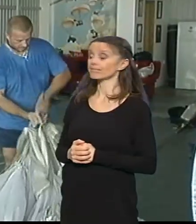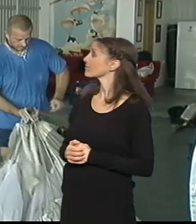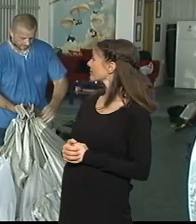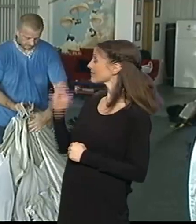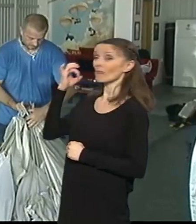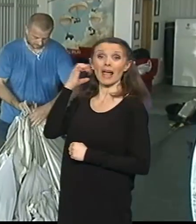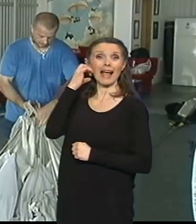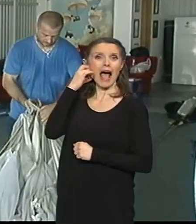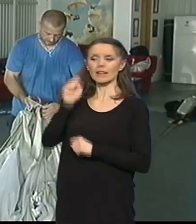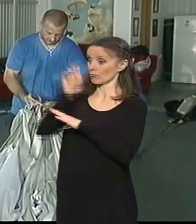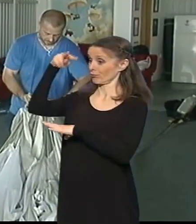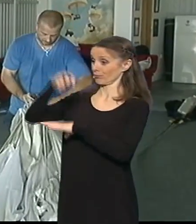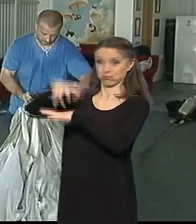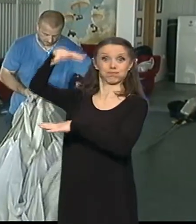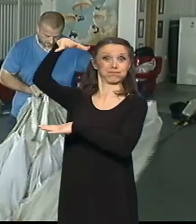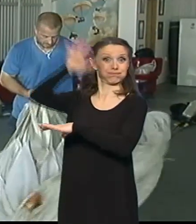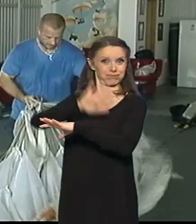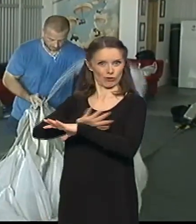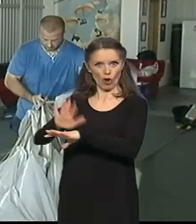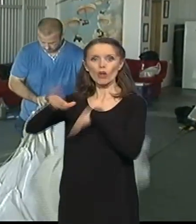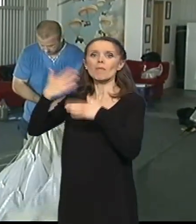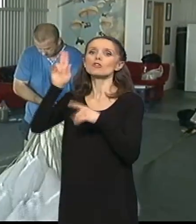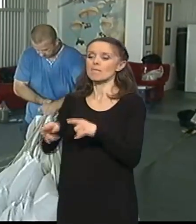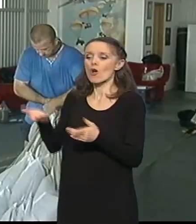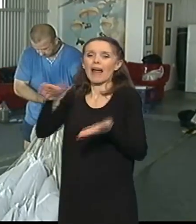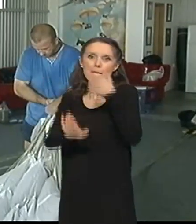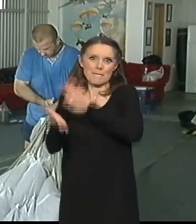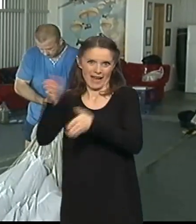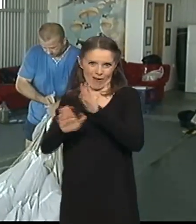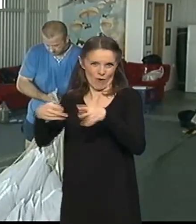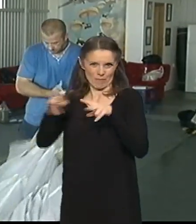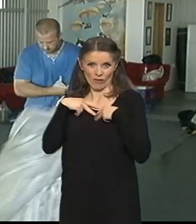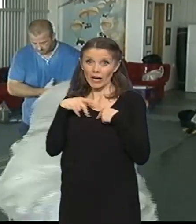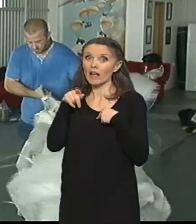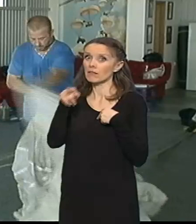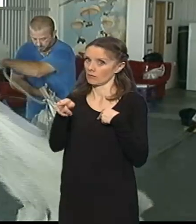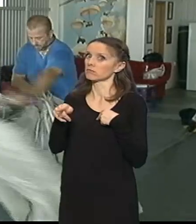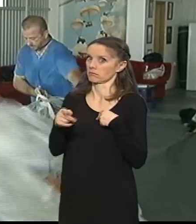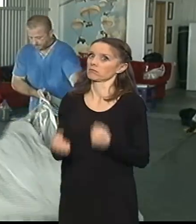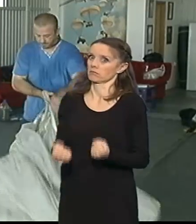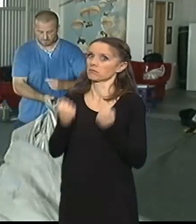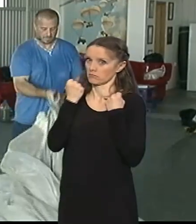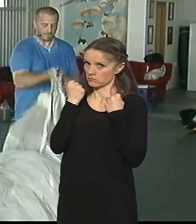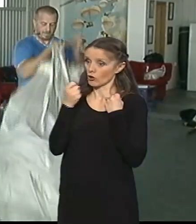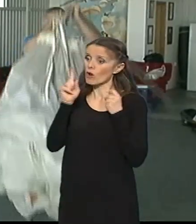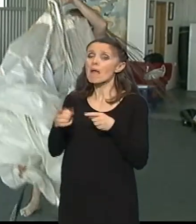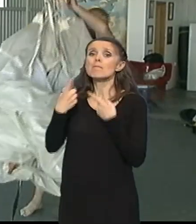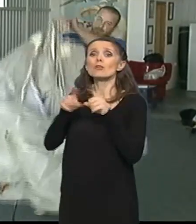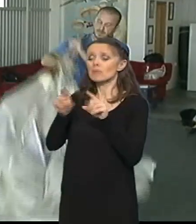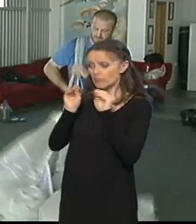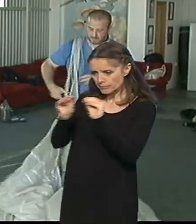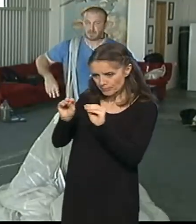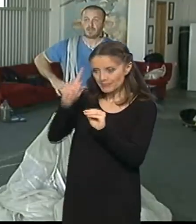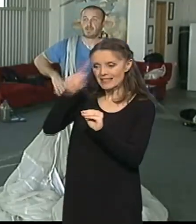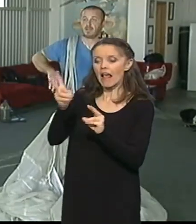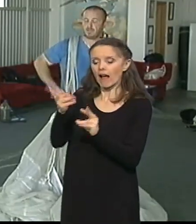procedura i za to postoji posebna obuka i padobrani, da bi se pravilno otvarili, moraju po tačnom